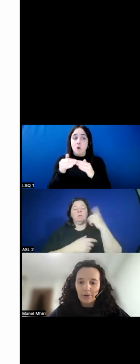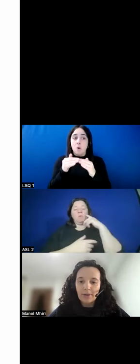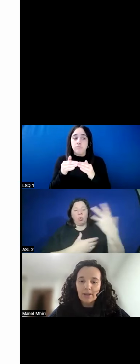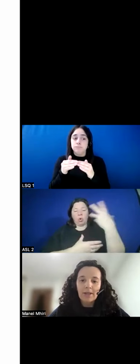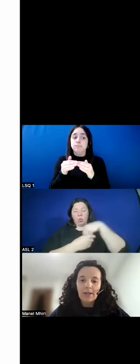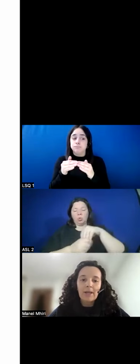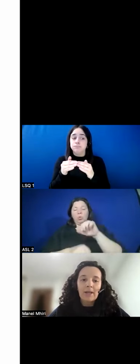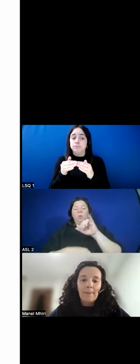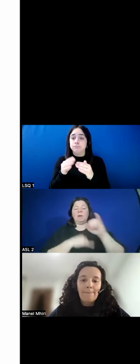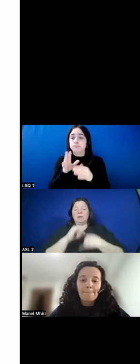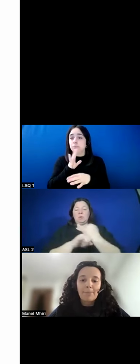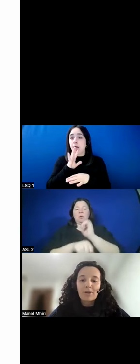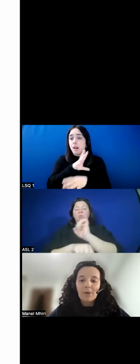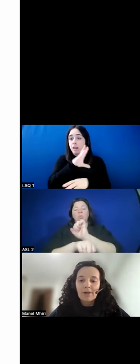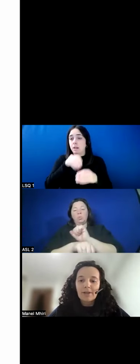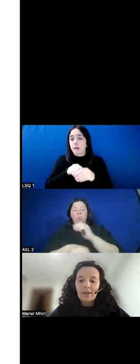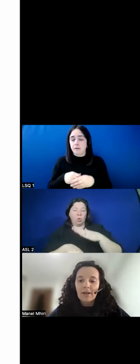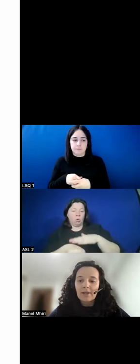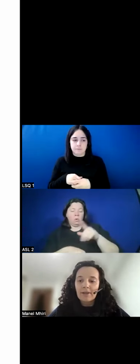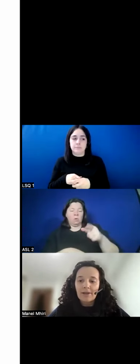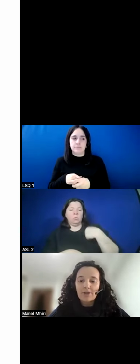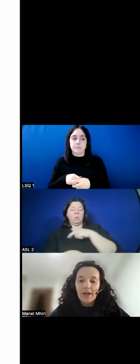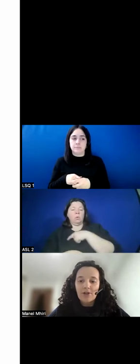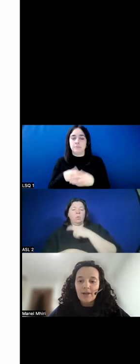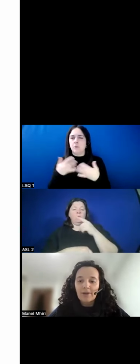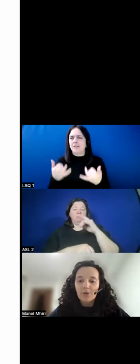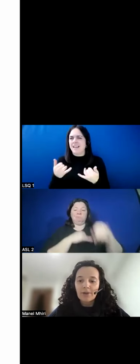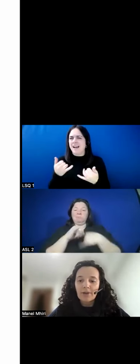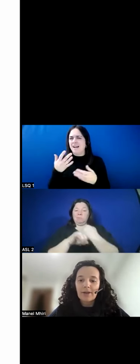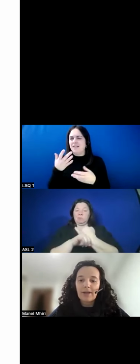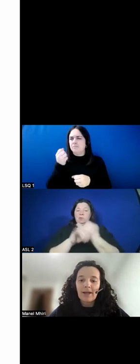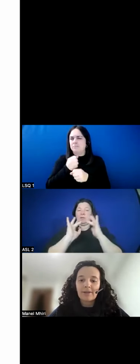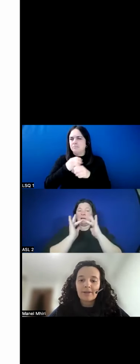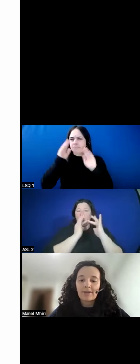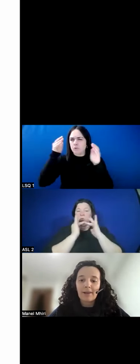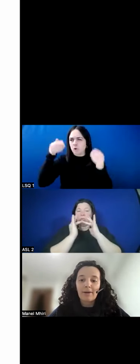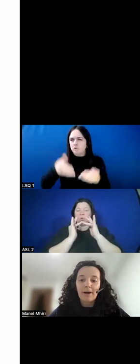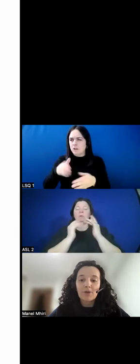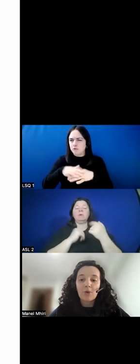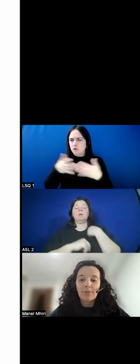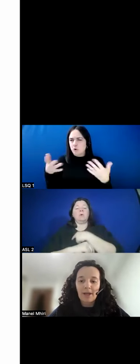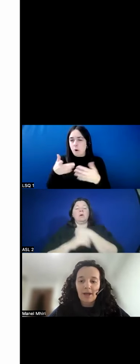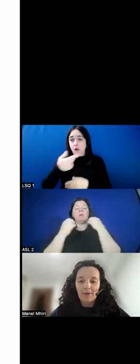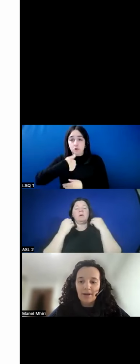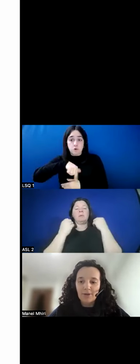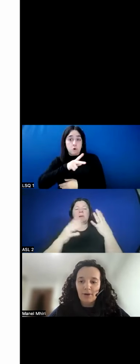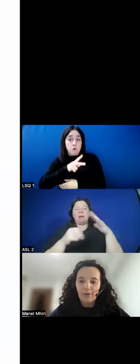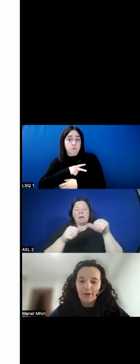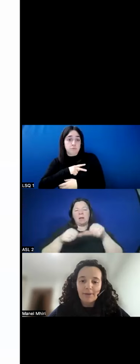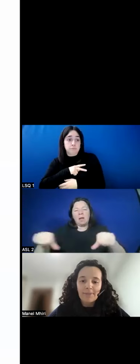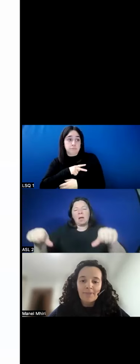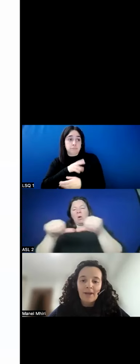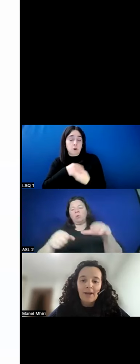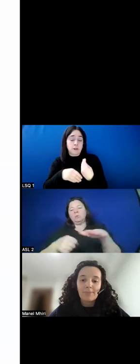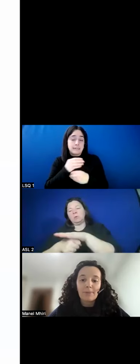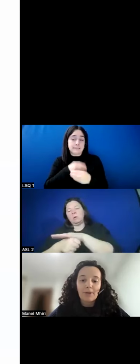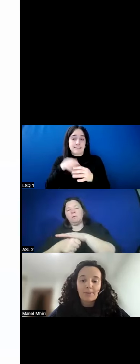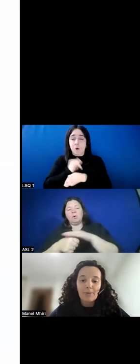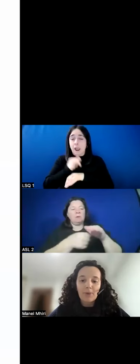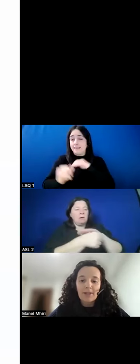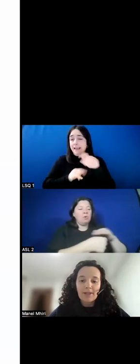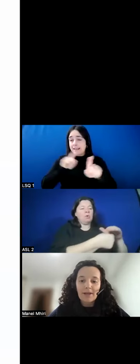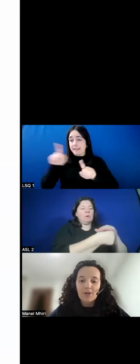choisit les sujets sur lesquels l'inclusion internationale travaille? Parce que nous sommes un réseau international et qu'il y a tellement de